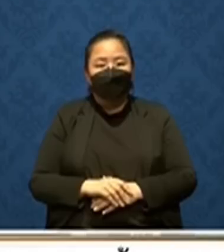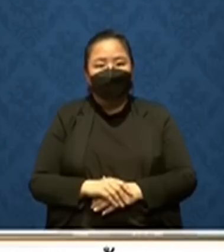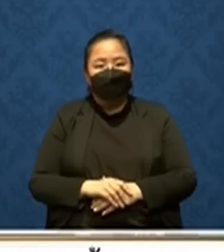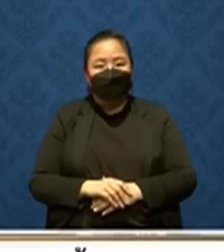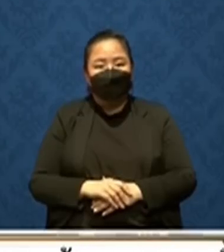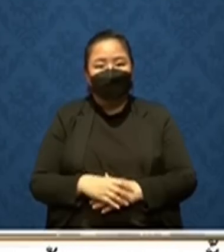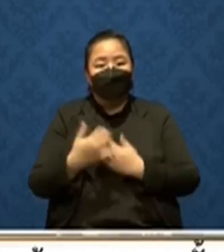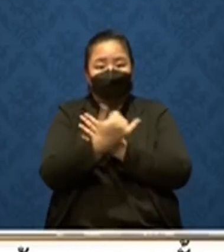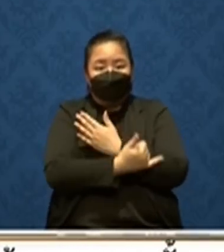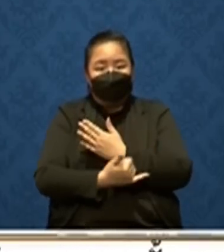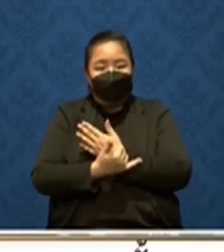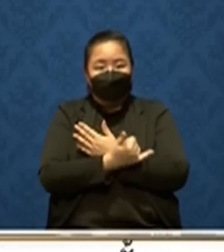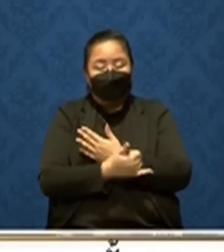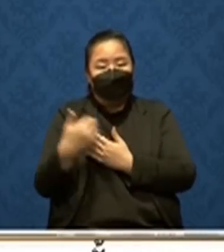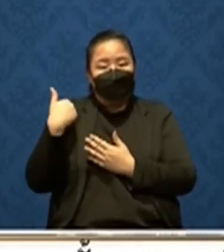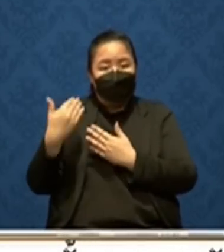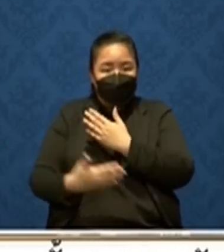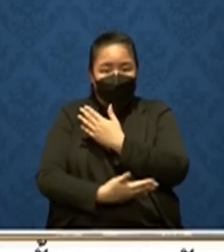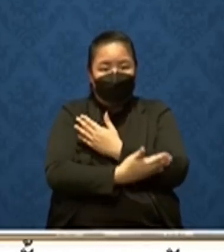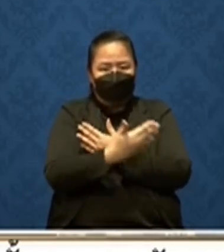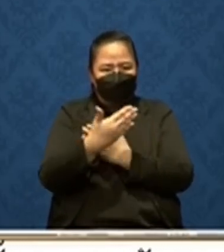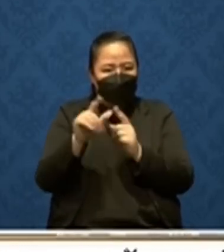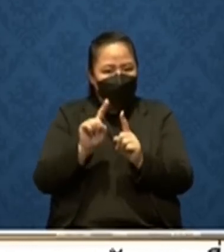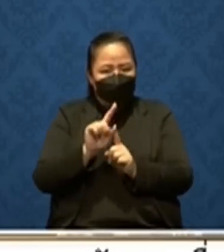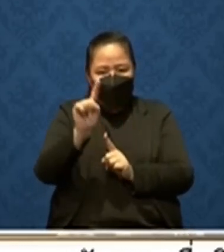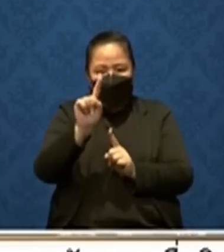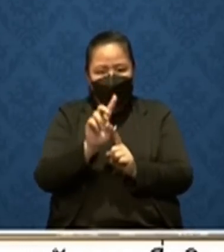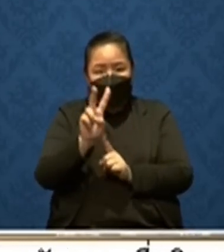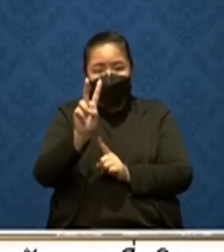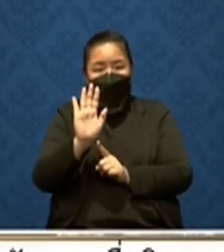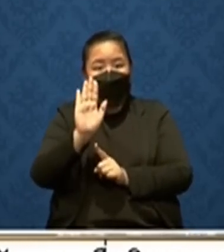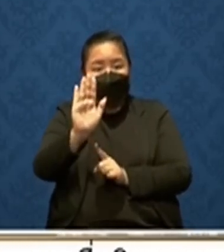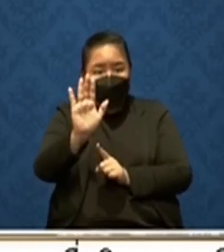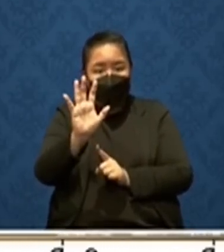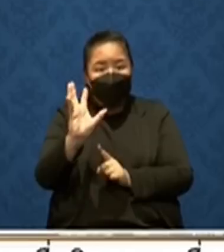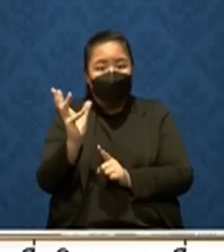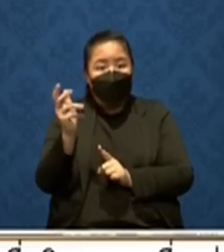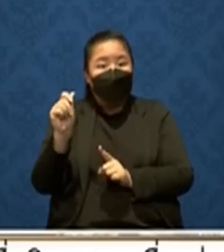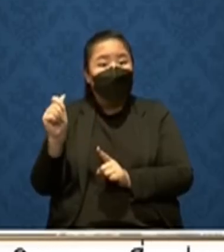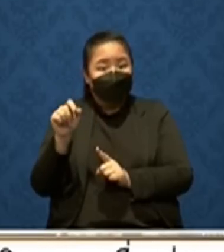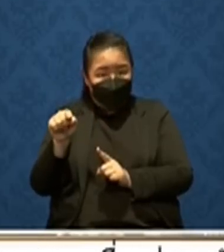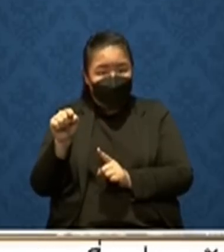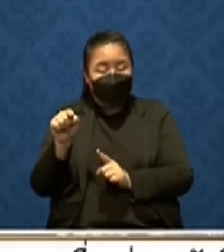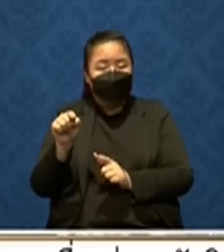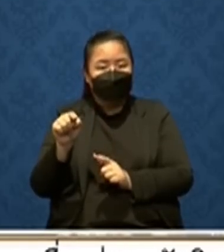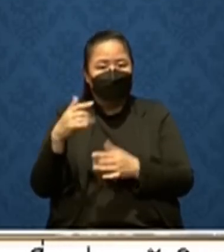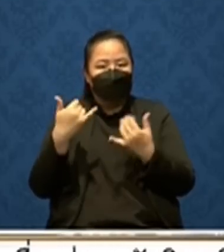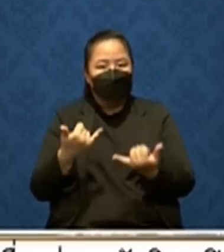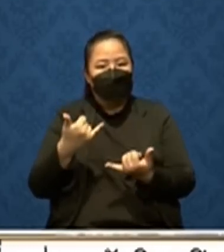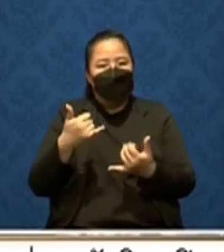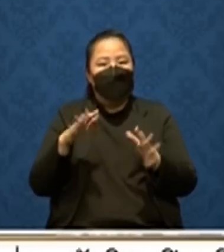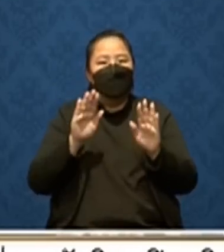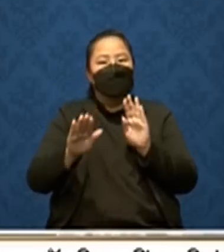มีประเทศที่มีโอกาสเป็นอันดับ 1อันดับ 2ในภูมิภาคขณะนี้กลายเป็นผู้ป่วยครับ